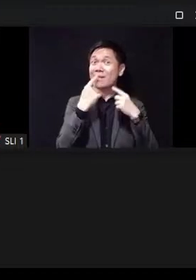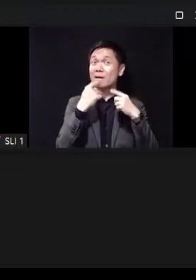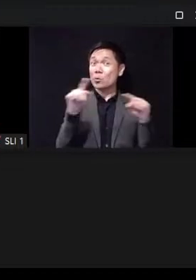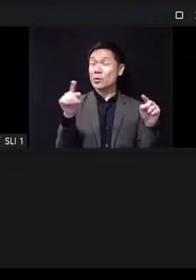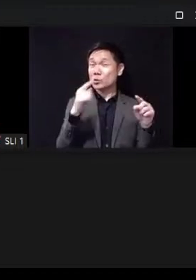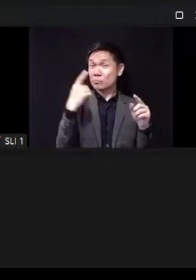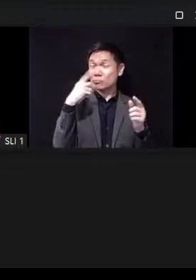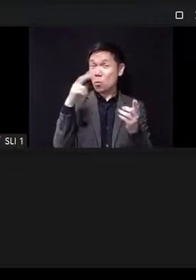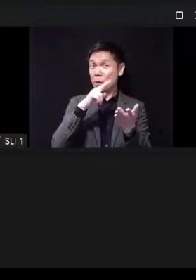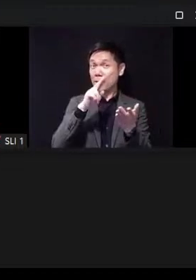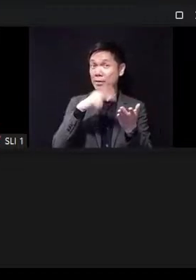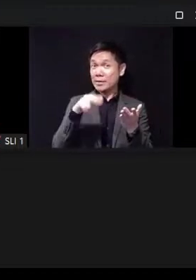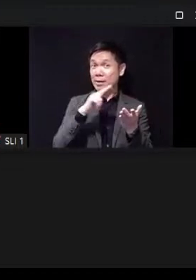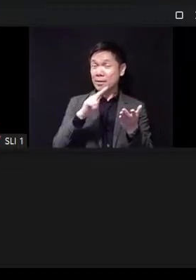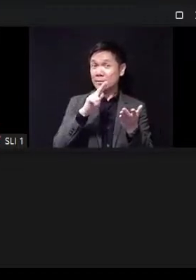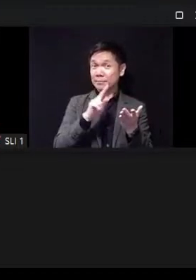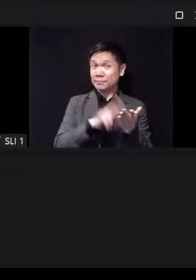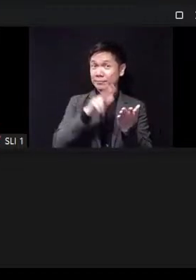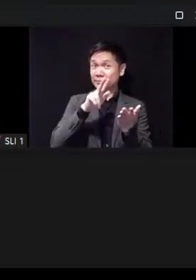Was adopted.